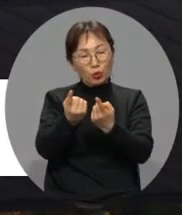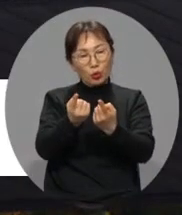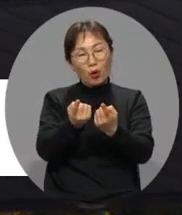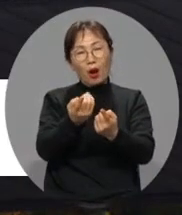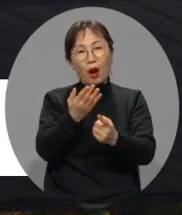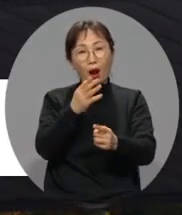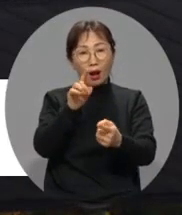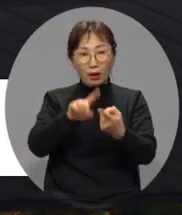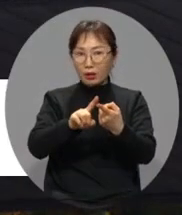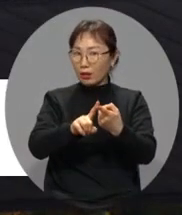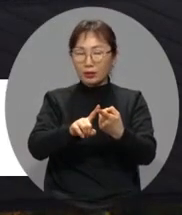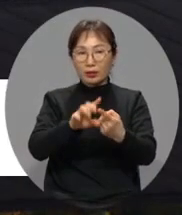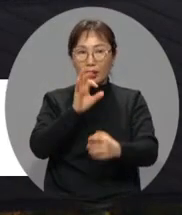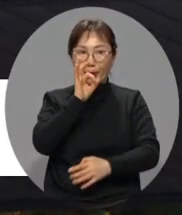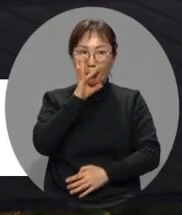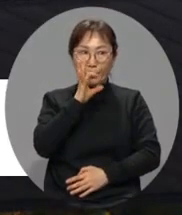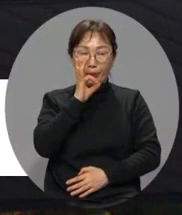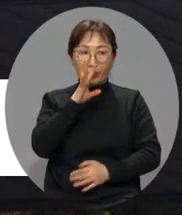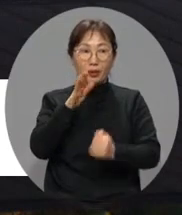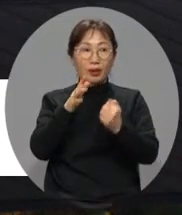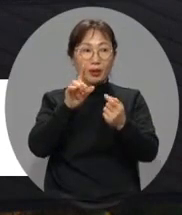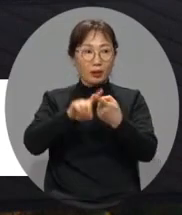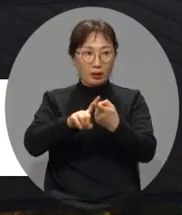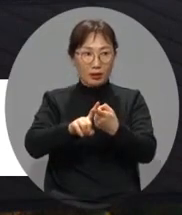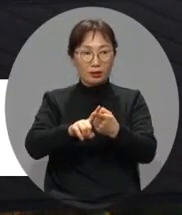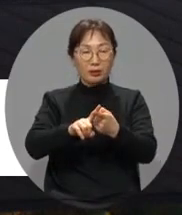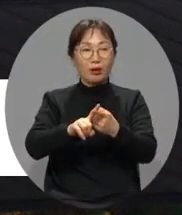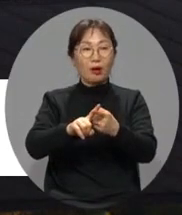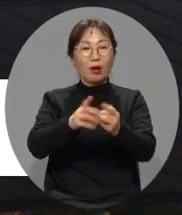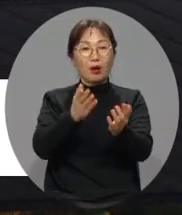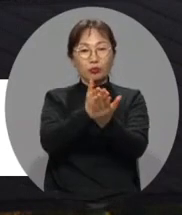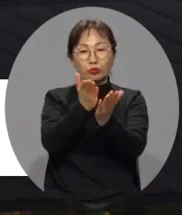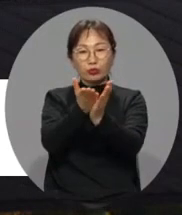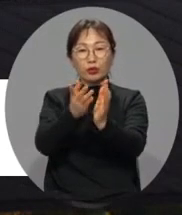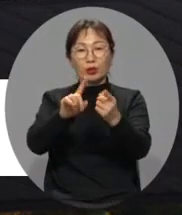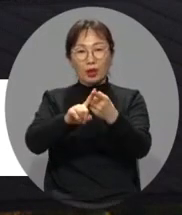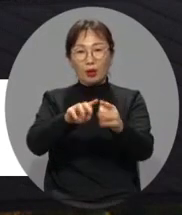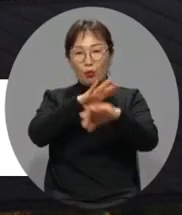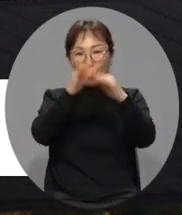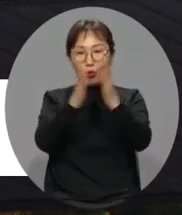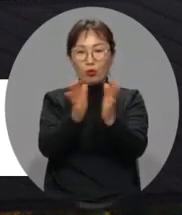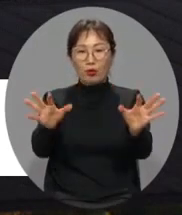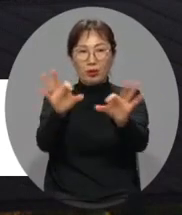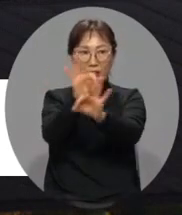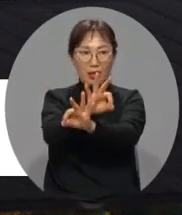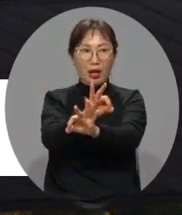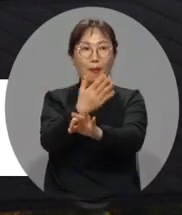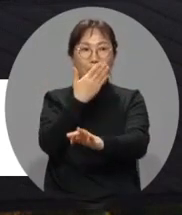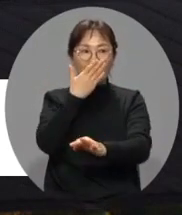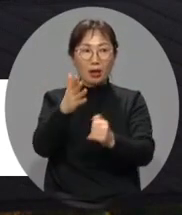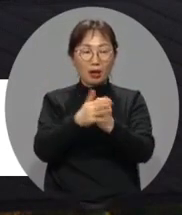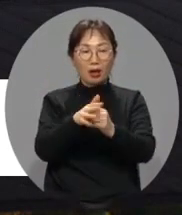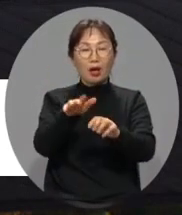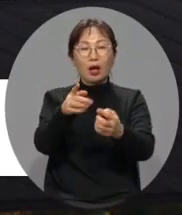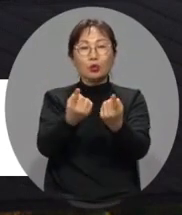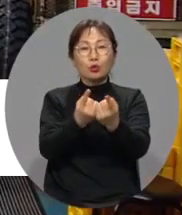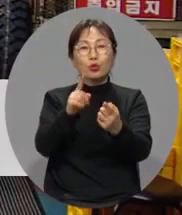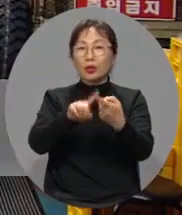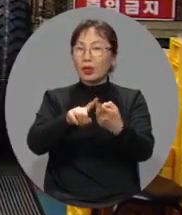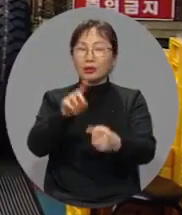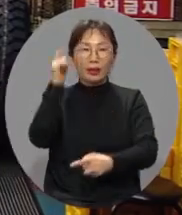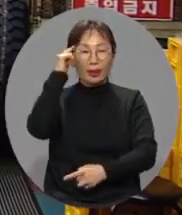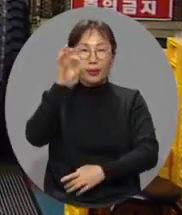불가능하고 노조가 얘기하는 구조 조정은 부서 간 전환 배치 같은 인사 이동에 해당됩니다. 구조 조정 얘기는 전혀 사실과